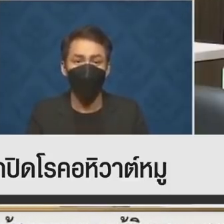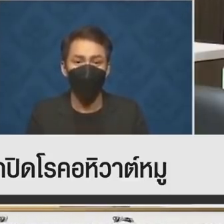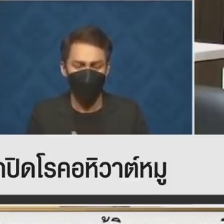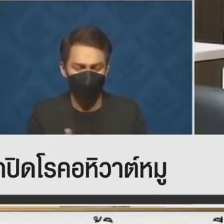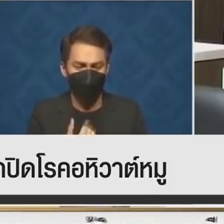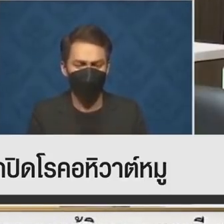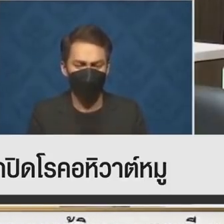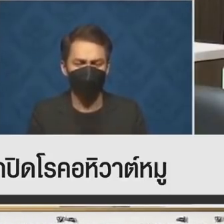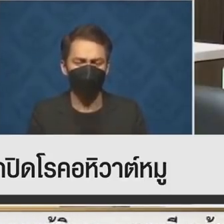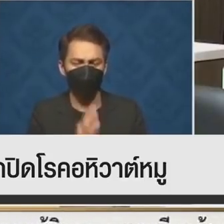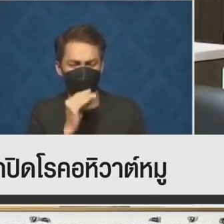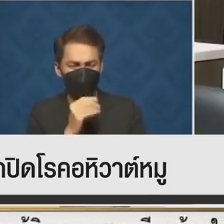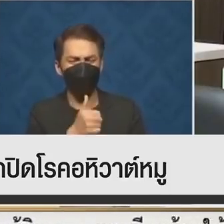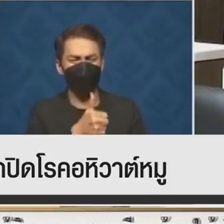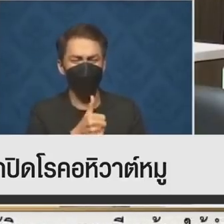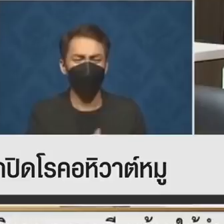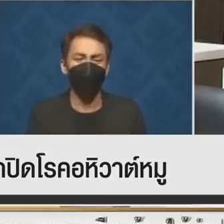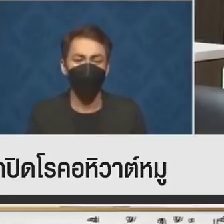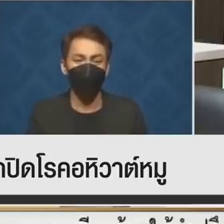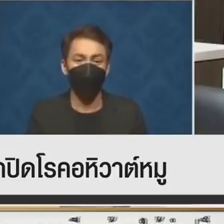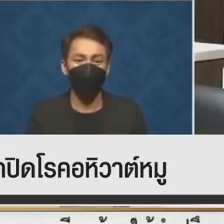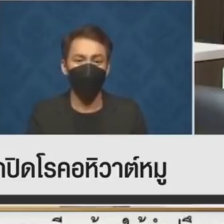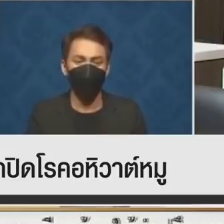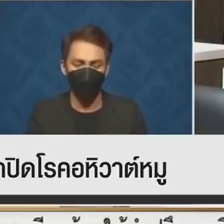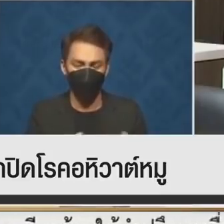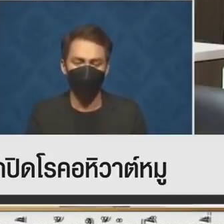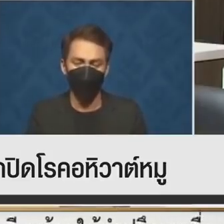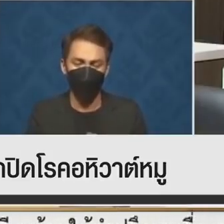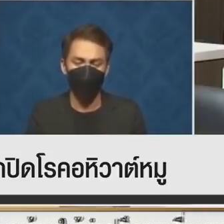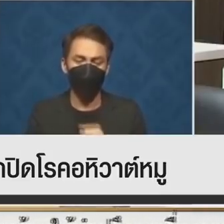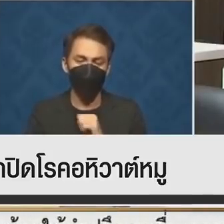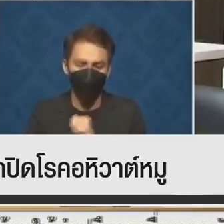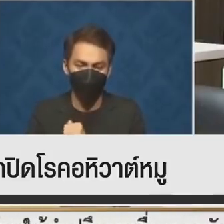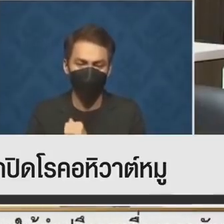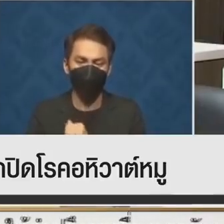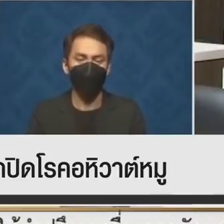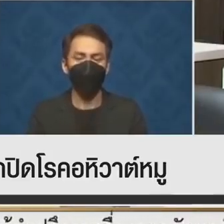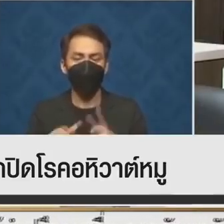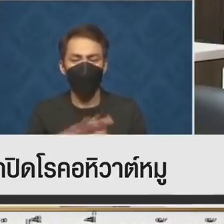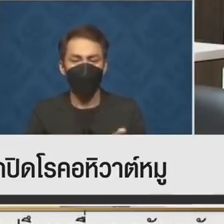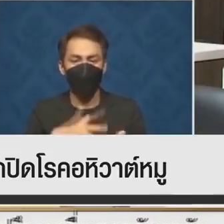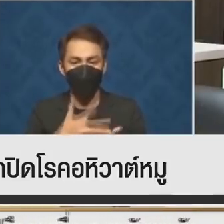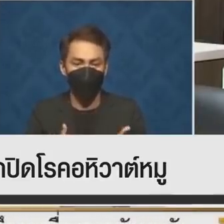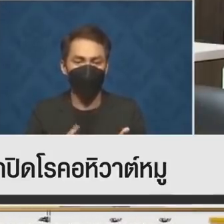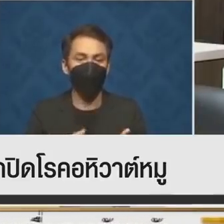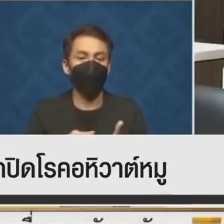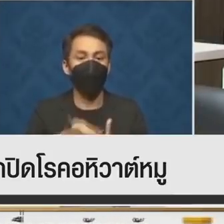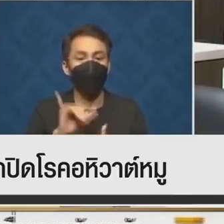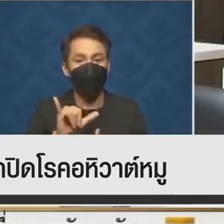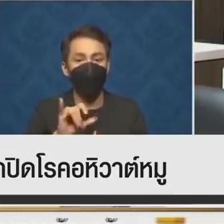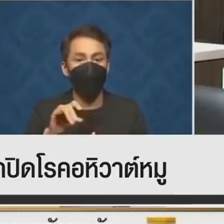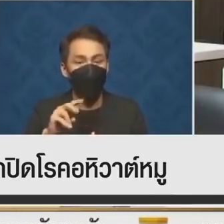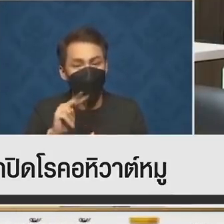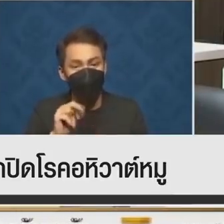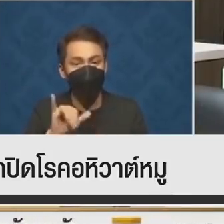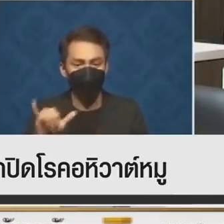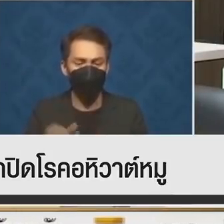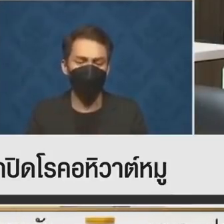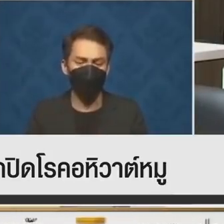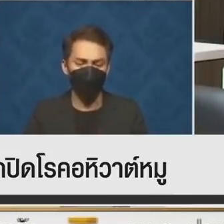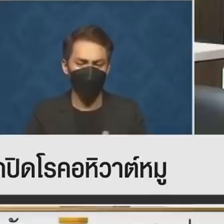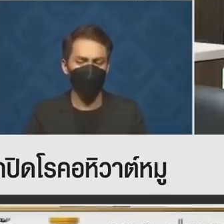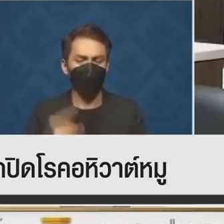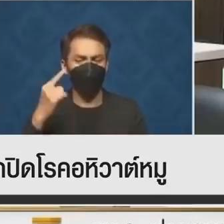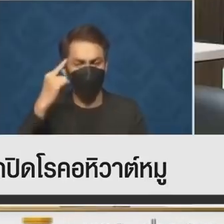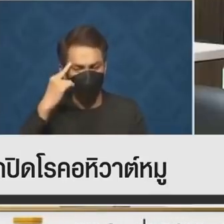พูดนี่มันพูดได้นี่นะครับเขาเรียกว่าการทุจริตทางนโยบายรู้เห็นเป็นใจปิดบังซ่อนเล้น